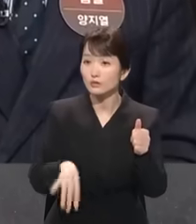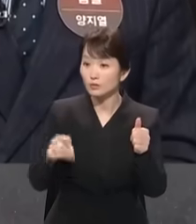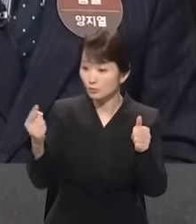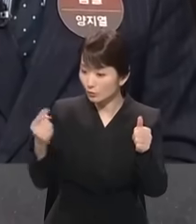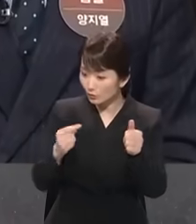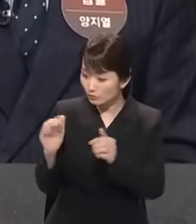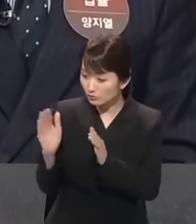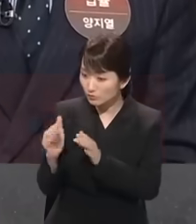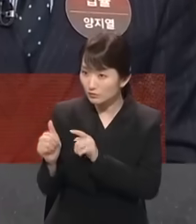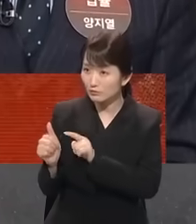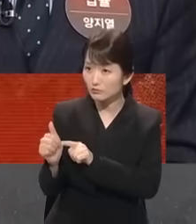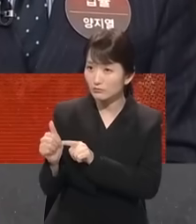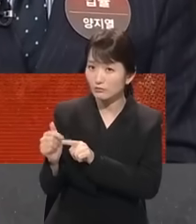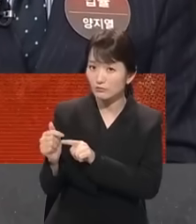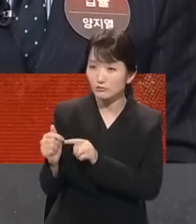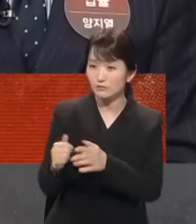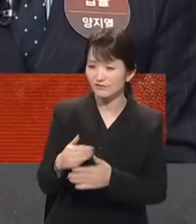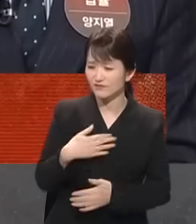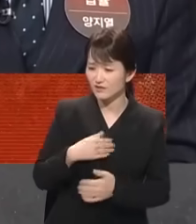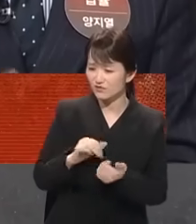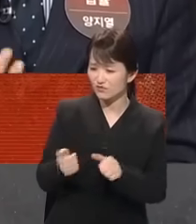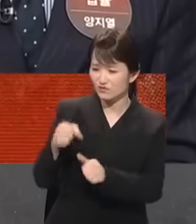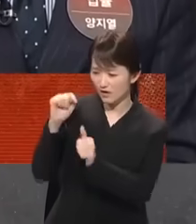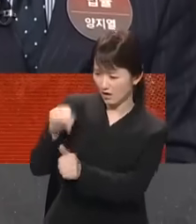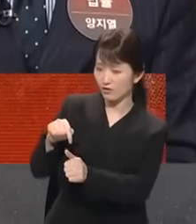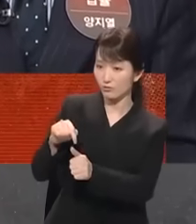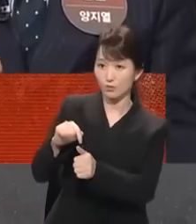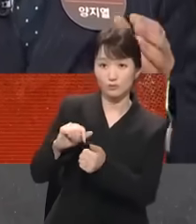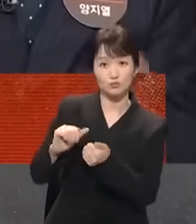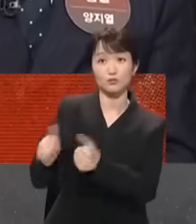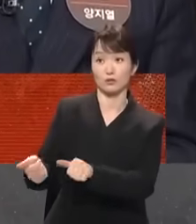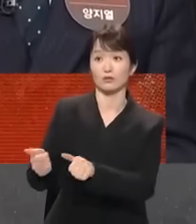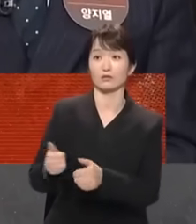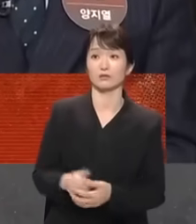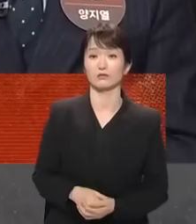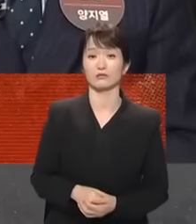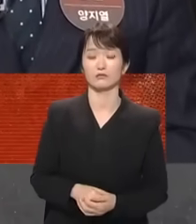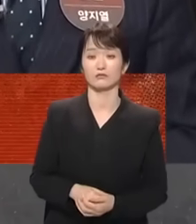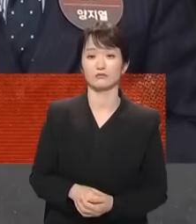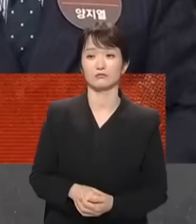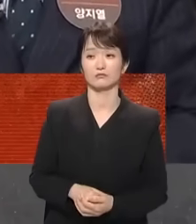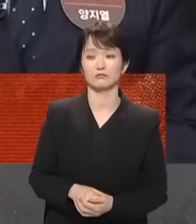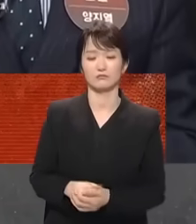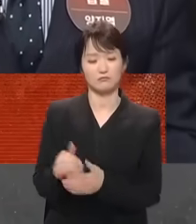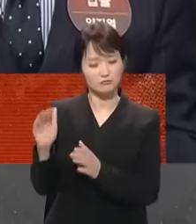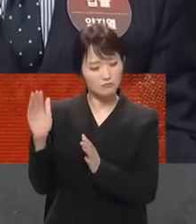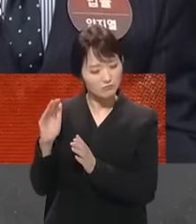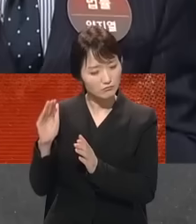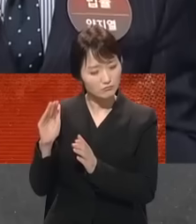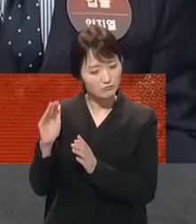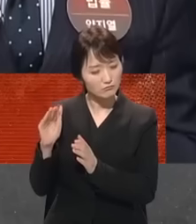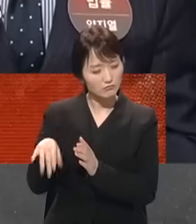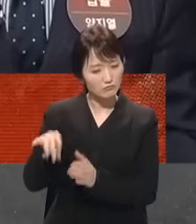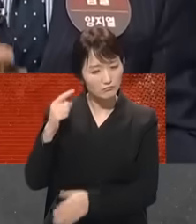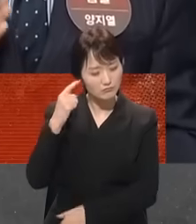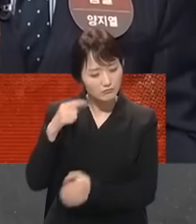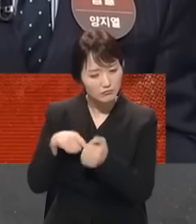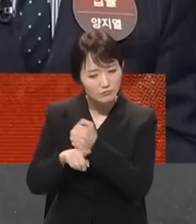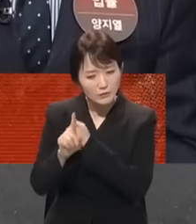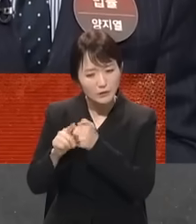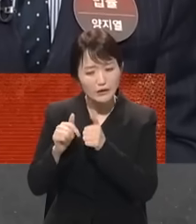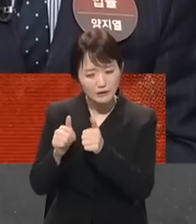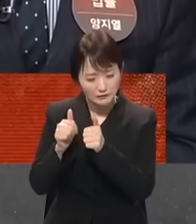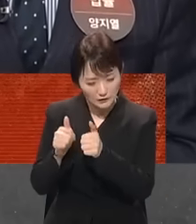학생들에게 그냥 내가 죽으라면 죽어야 한다는 말을 한다라는 거예요 그래서 처음에는이 학생들도 아 열심히 하란 말인가 보다 좀 그 말씀을